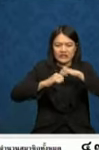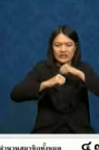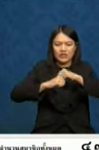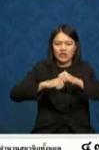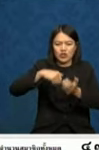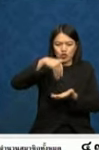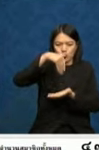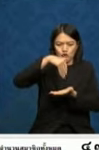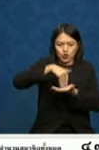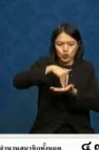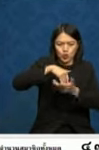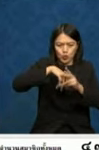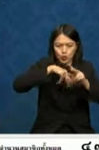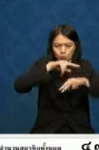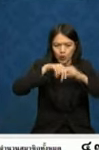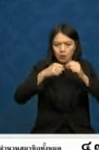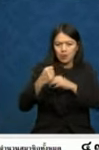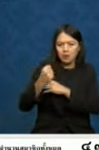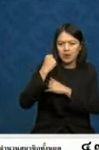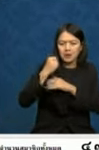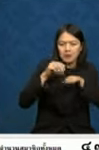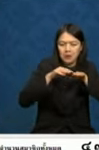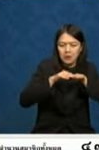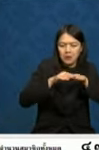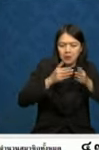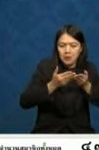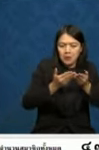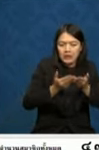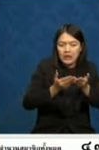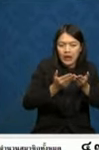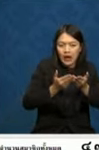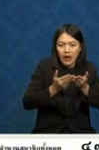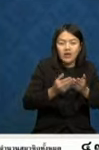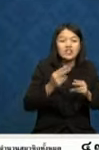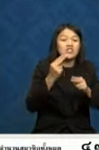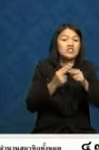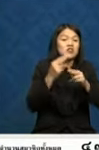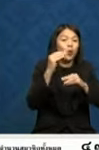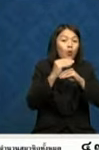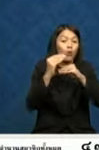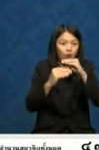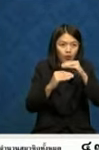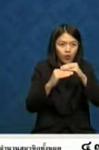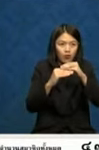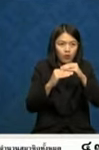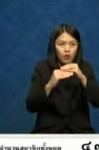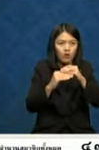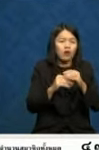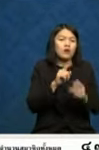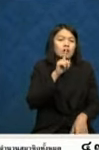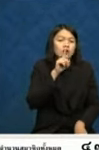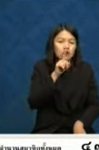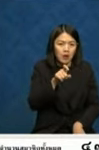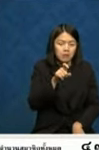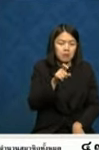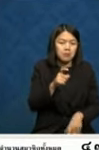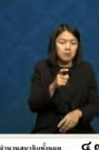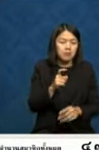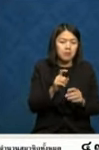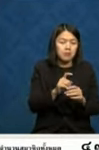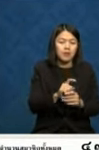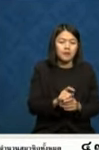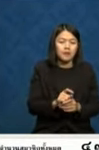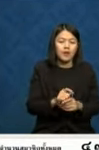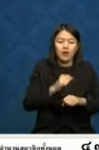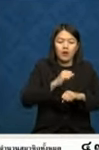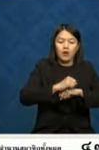คุมความมั่นคงท่าเรือนะครับอันนี้คือชื่อโครงการนะครับประเด็นคำถามก็คือการ